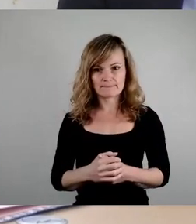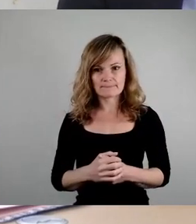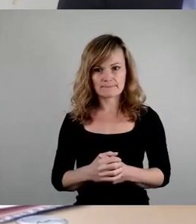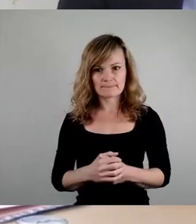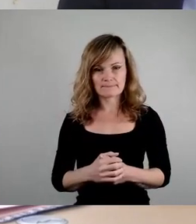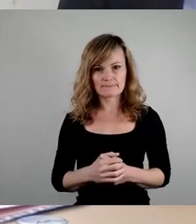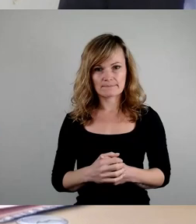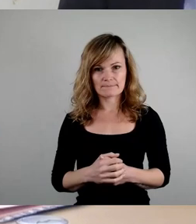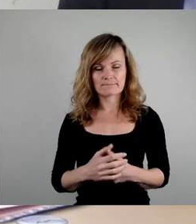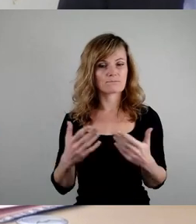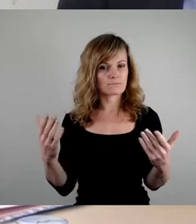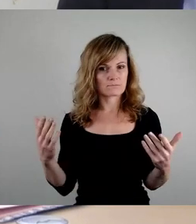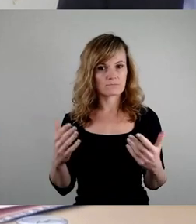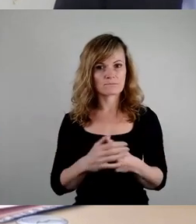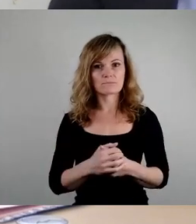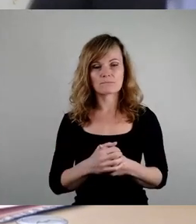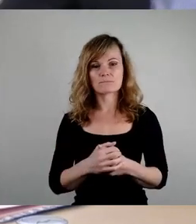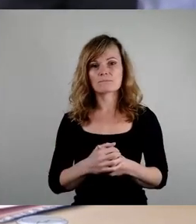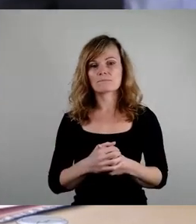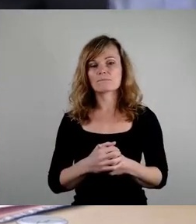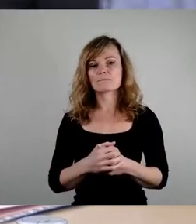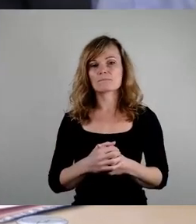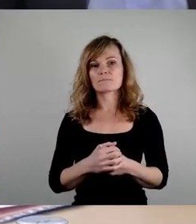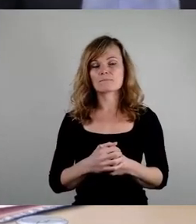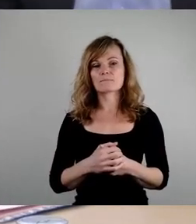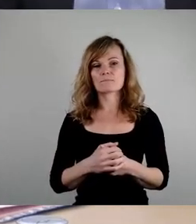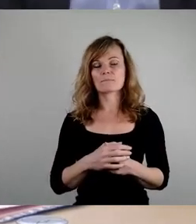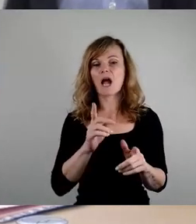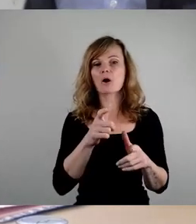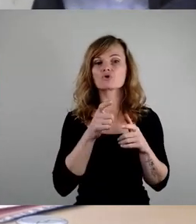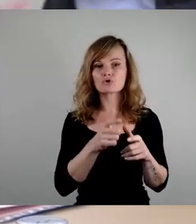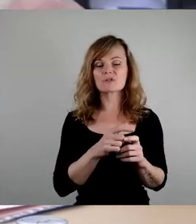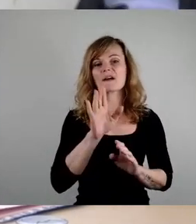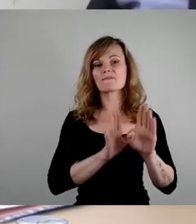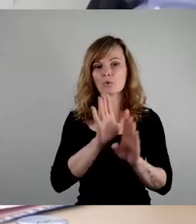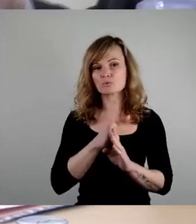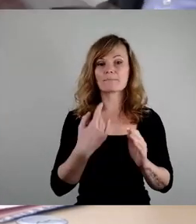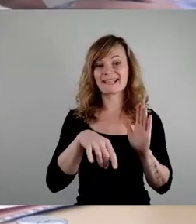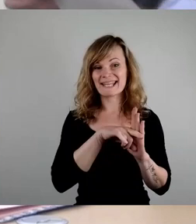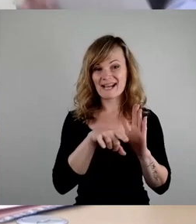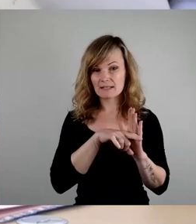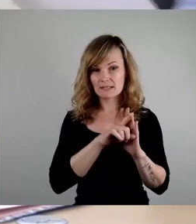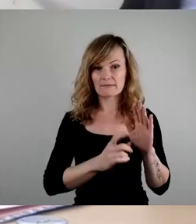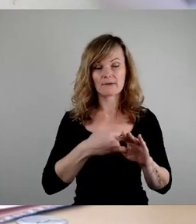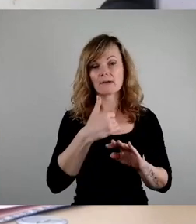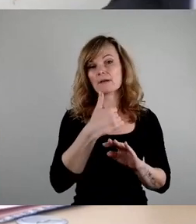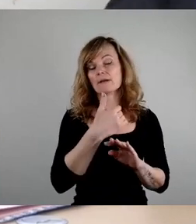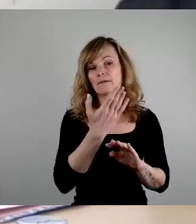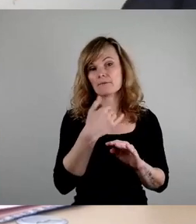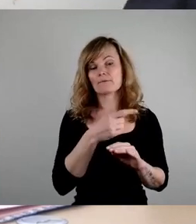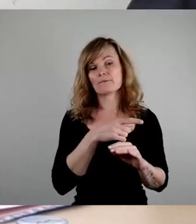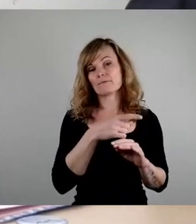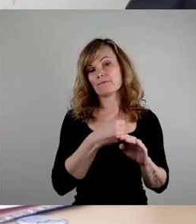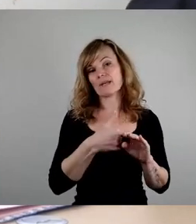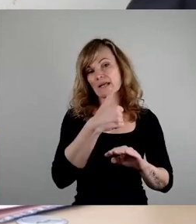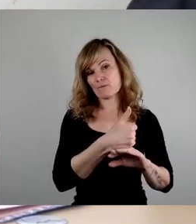Wir haben ein negatives federführendes Ausschussvotum. Das wäre zunächst abzustimmen. Hat das eine